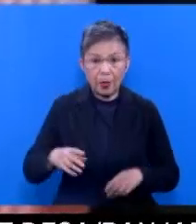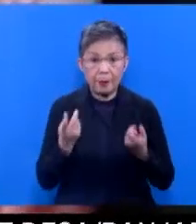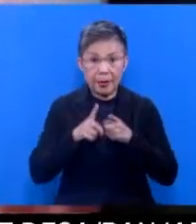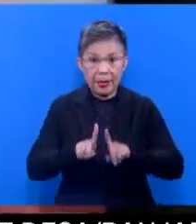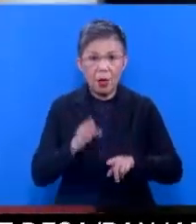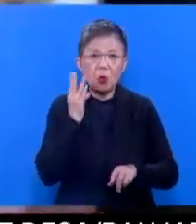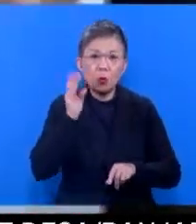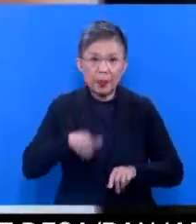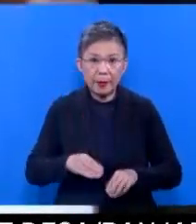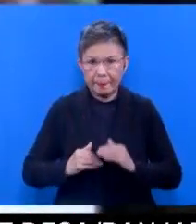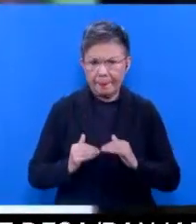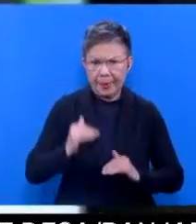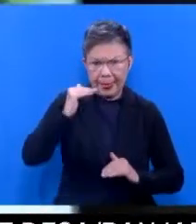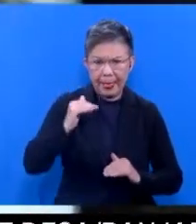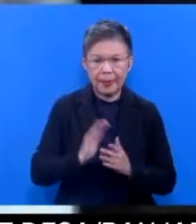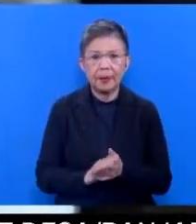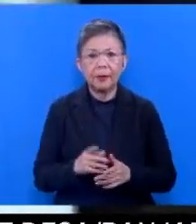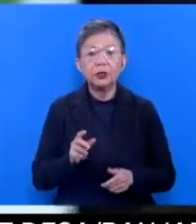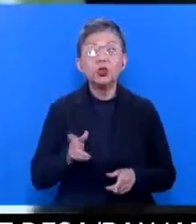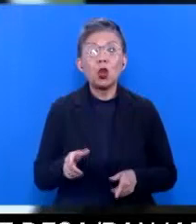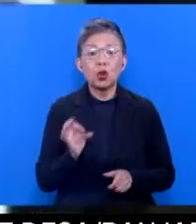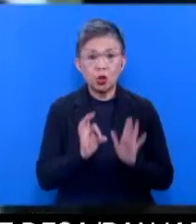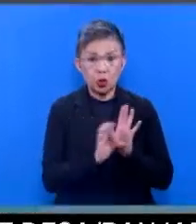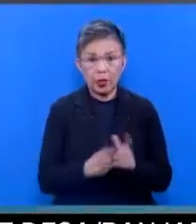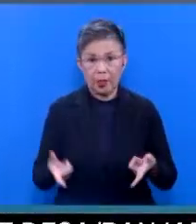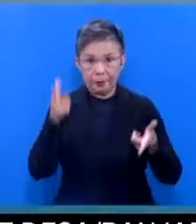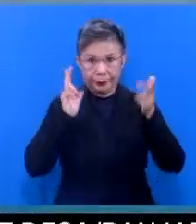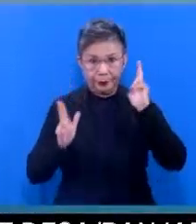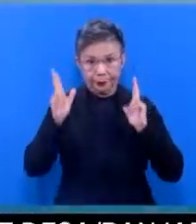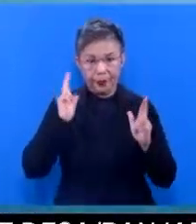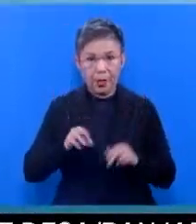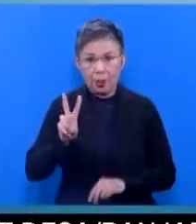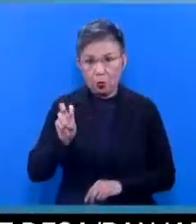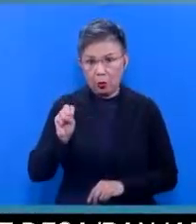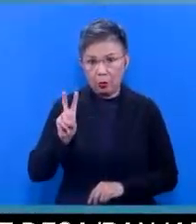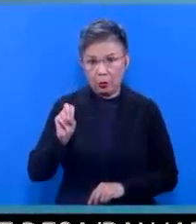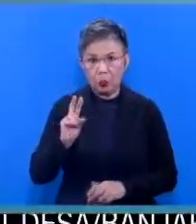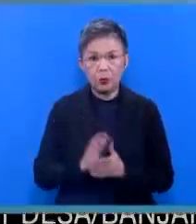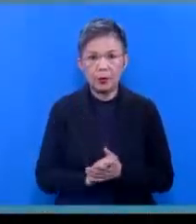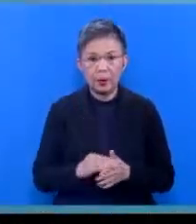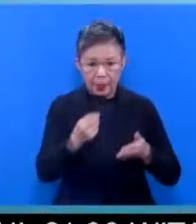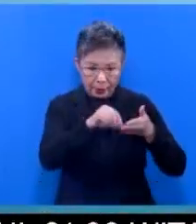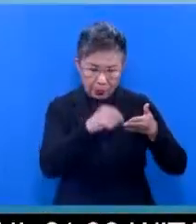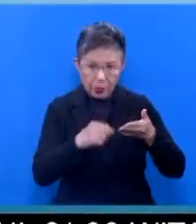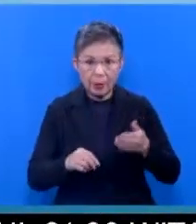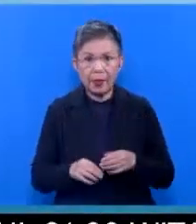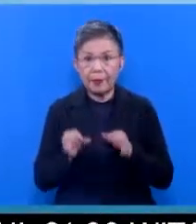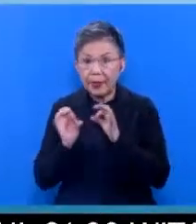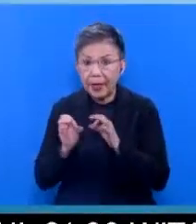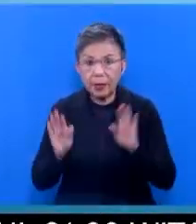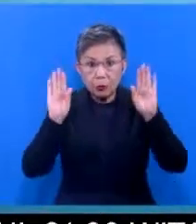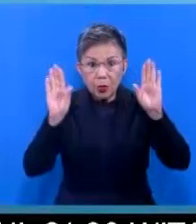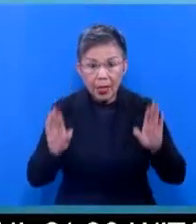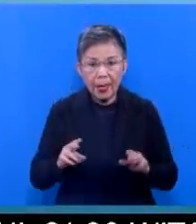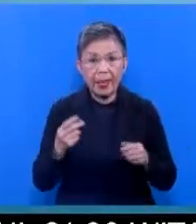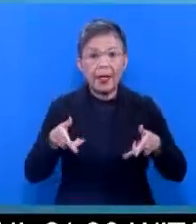meningkat sejak pandemi, salah satunya di Nusa Tenggara Barat. Untuk tahun 2020 saja, berdasarkan data Dinas Pendidikan dan Kebudayaan